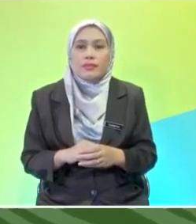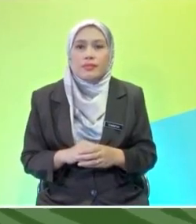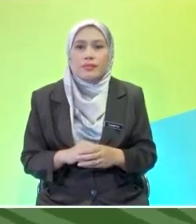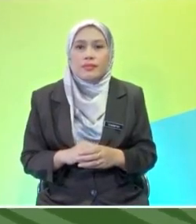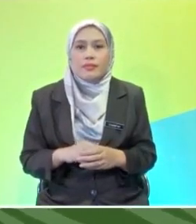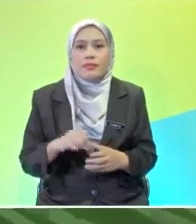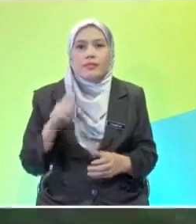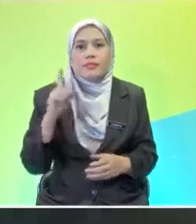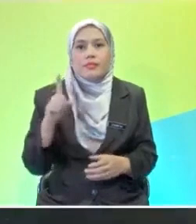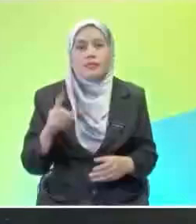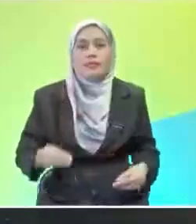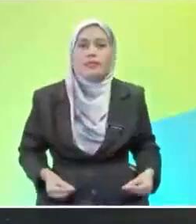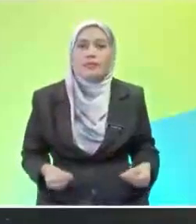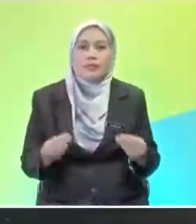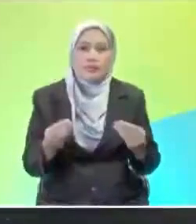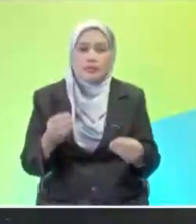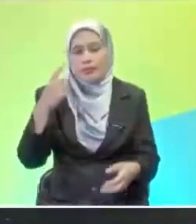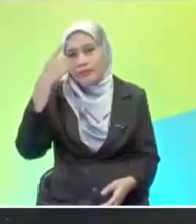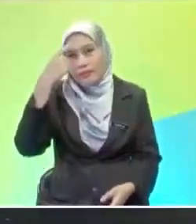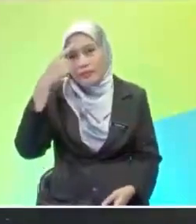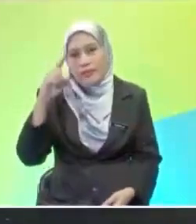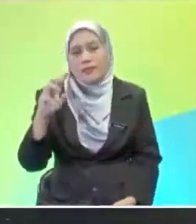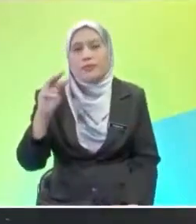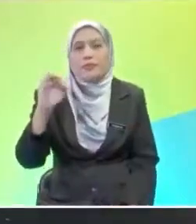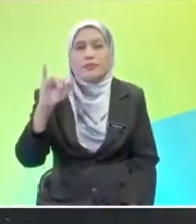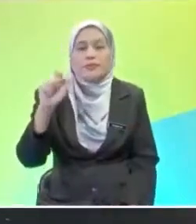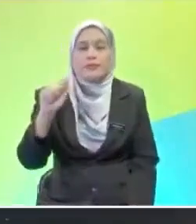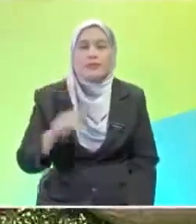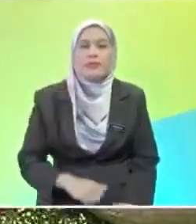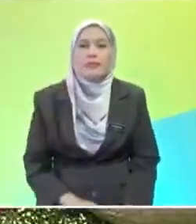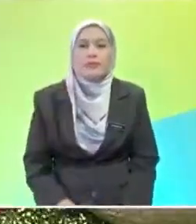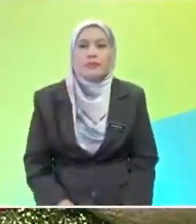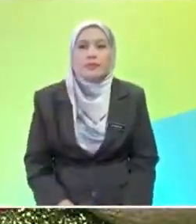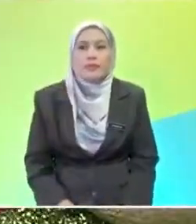untuk Mia. Wah, satu bintang untuk Mia. Okey. Okey, seterusnya.